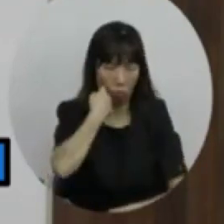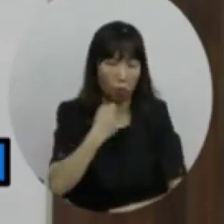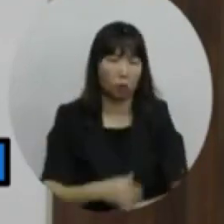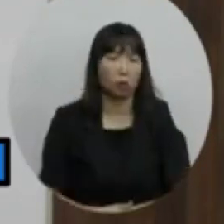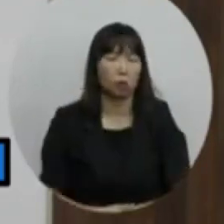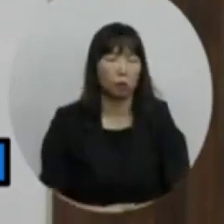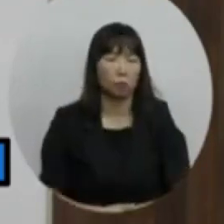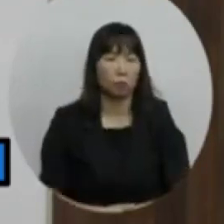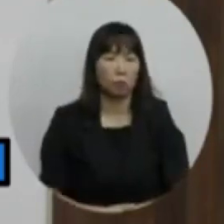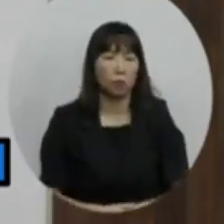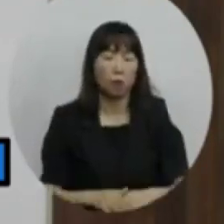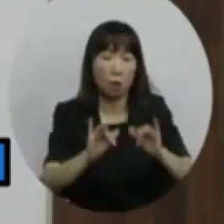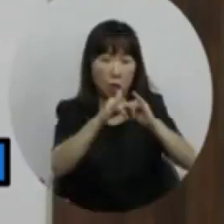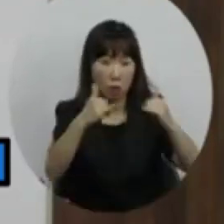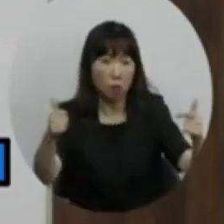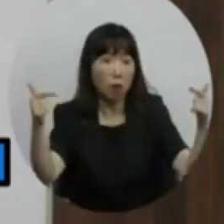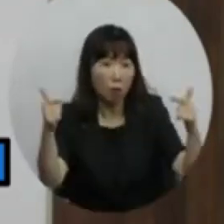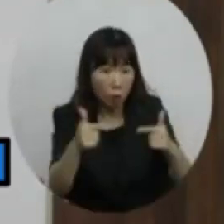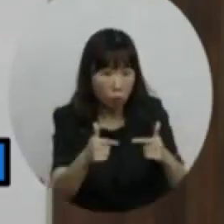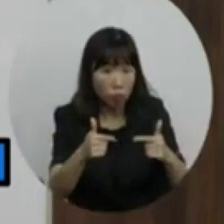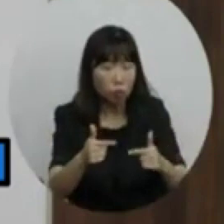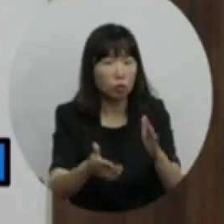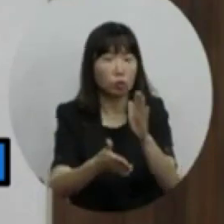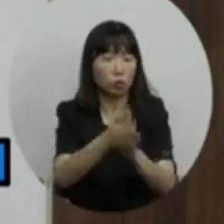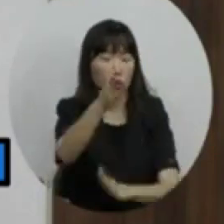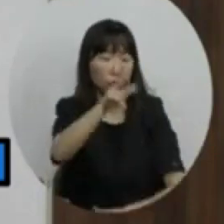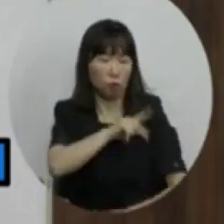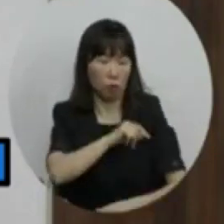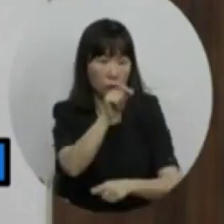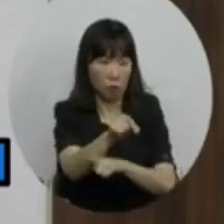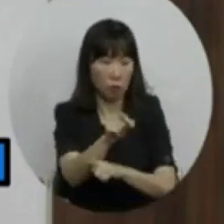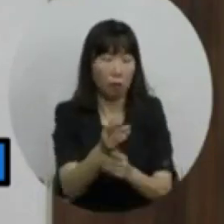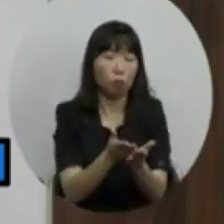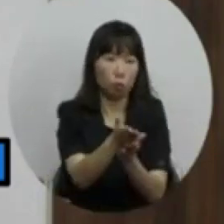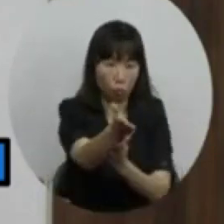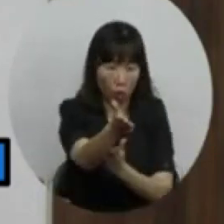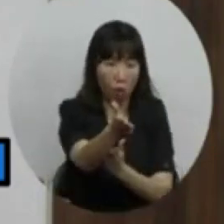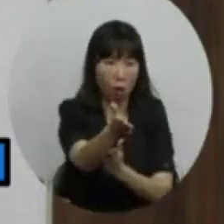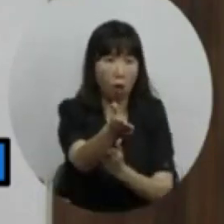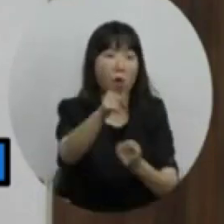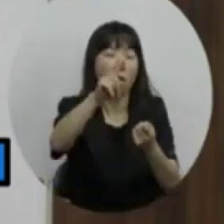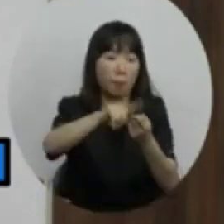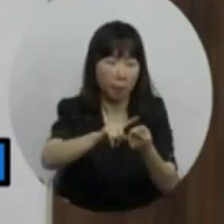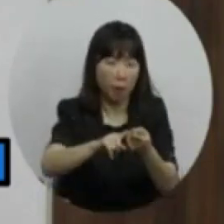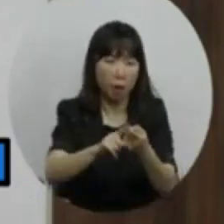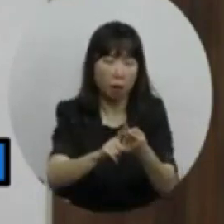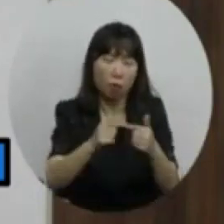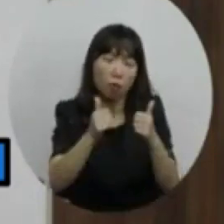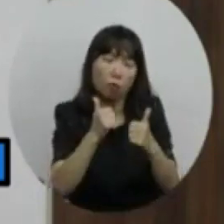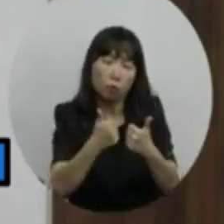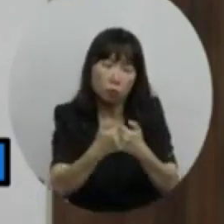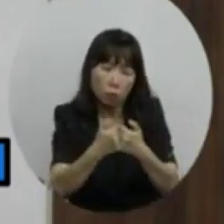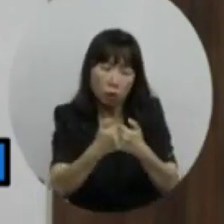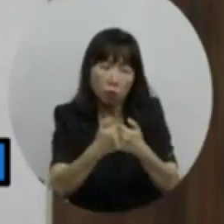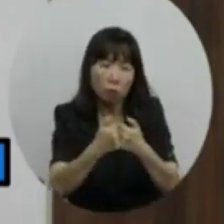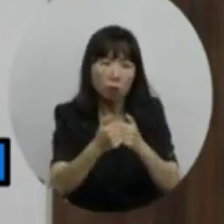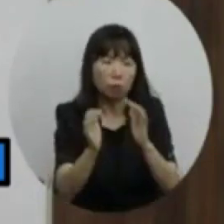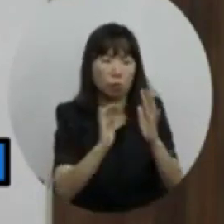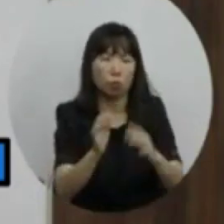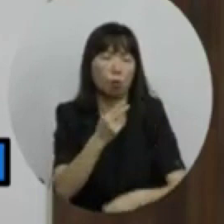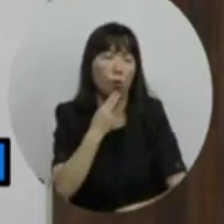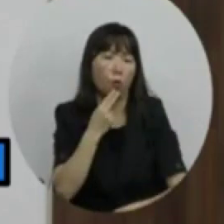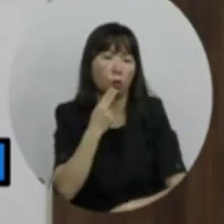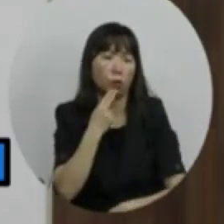생각합니다. 인력 감축 대상인 의회 사무과 아무런 적극적인 상의나 협의 절차 없이